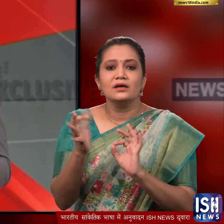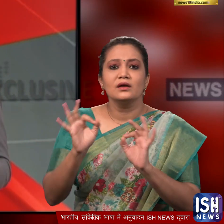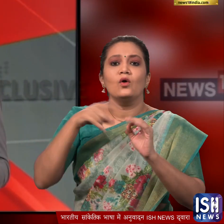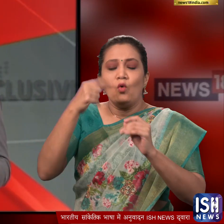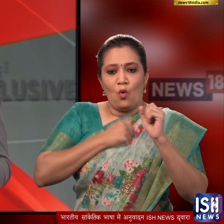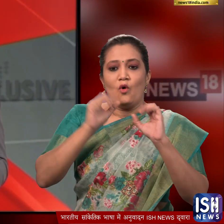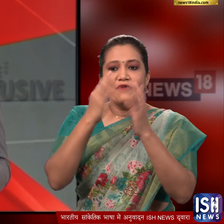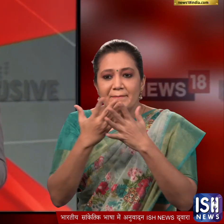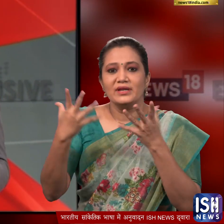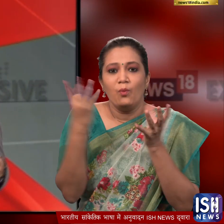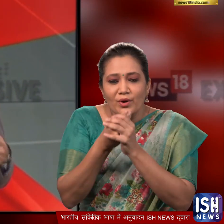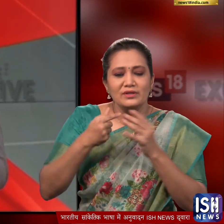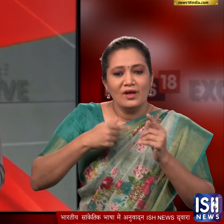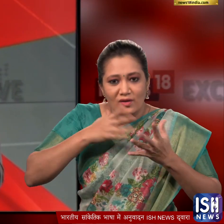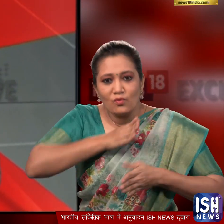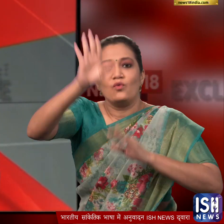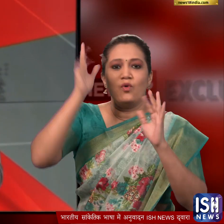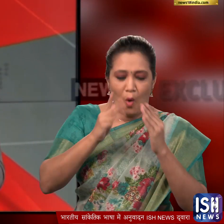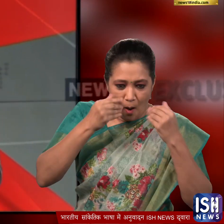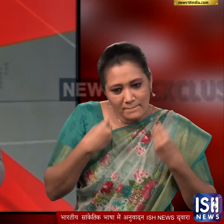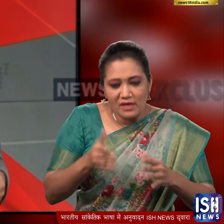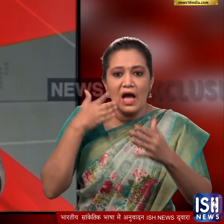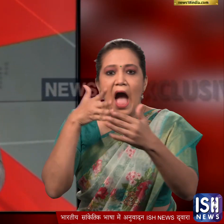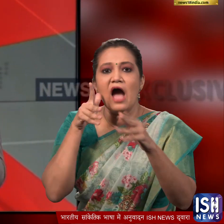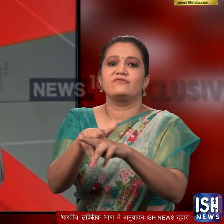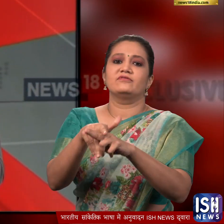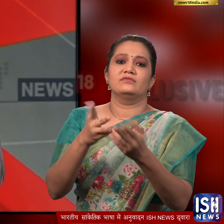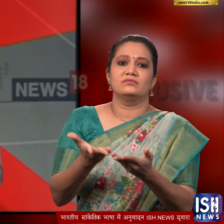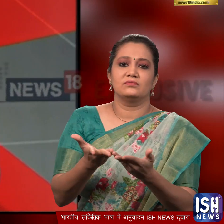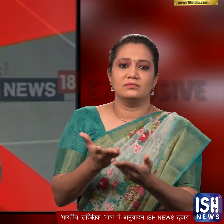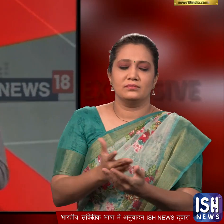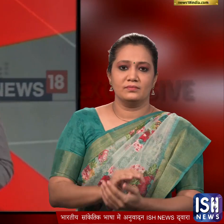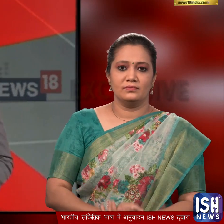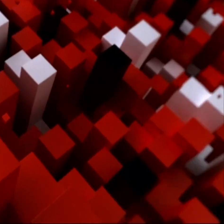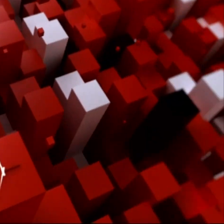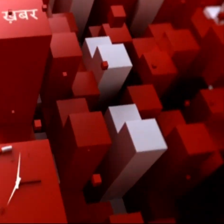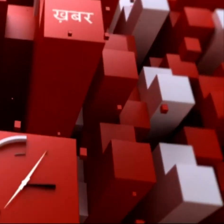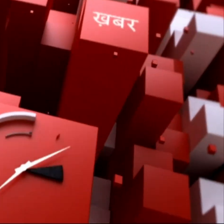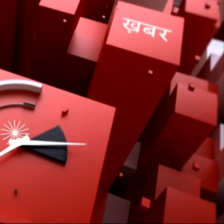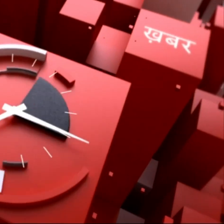बारे में नहीं सोचा जो अपनों की खुशी या गम में शामिल होने के लिए घर से निकले और रास्ते में अटक गए।